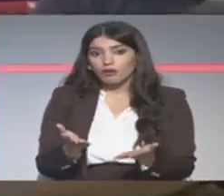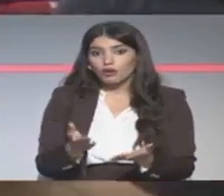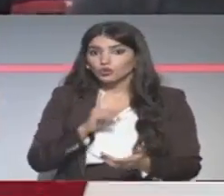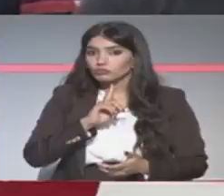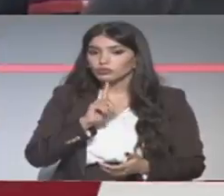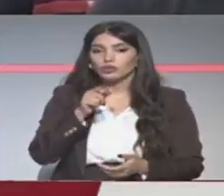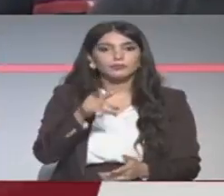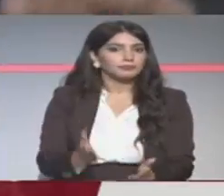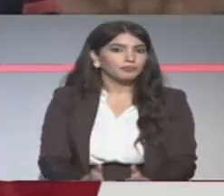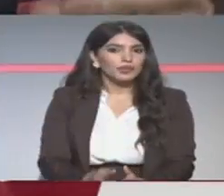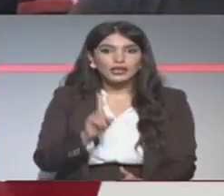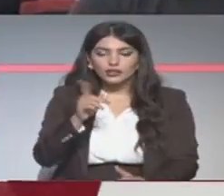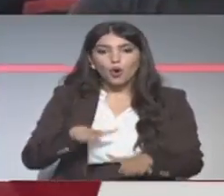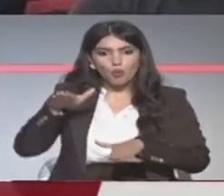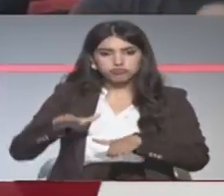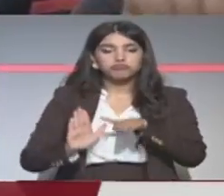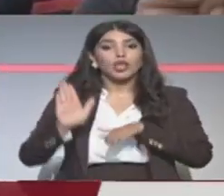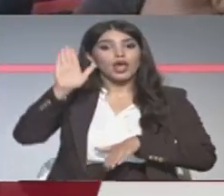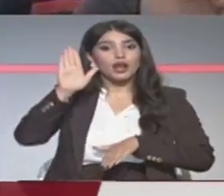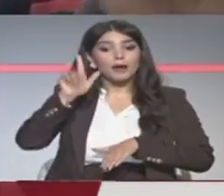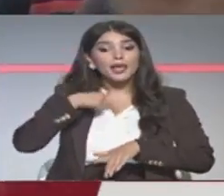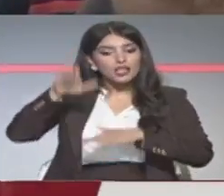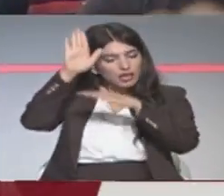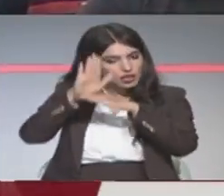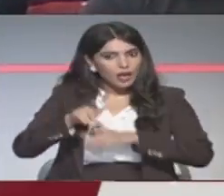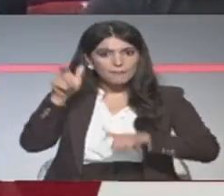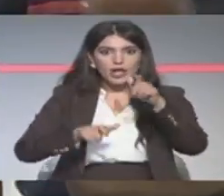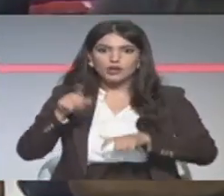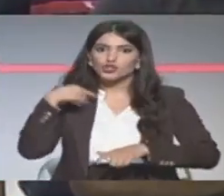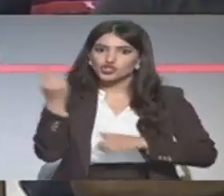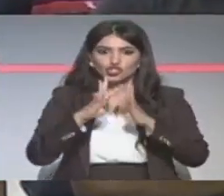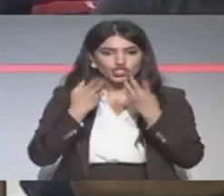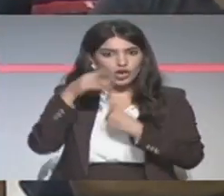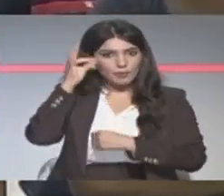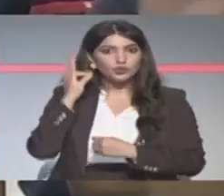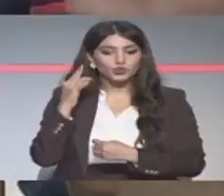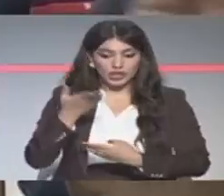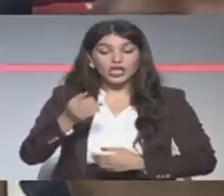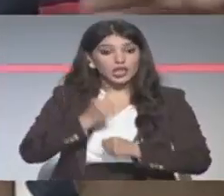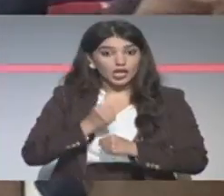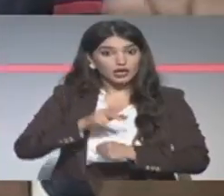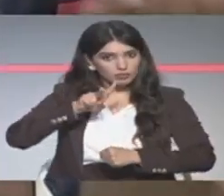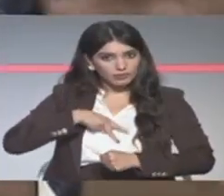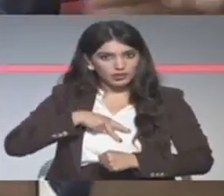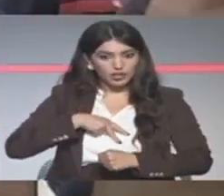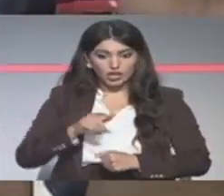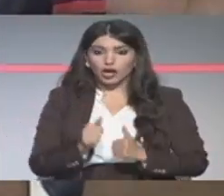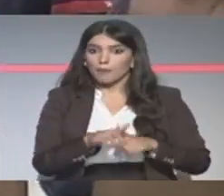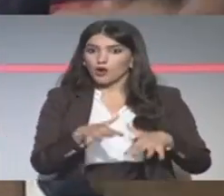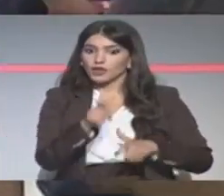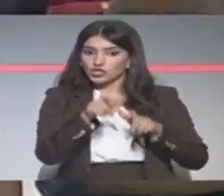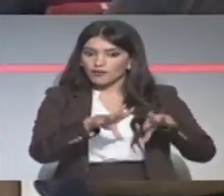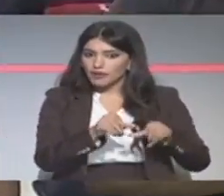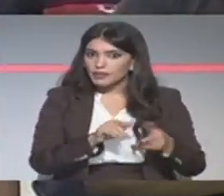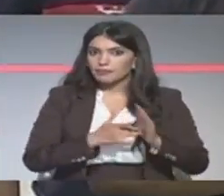الغدوه حالفين بيه، اقسم بالله العظيم انا احمي الاشخاص وممتلكاتهم. احنا هونيك ما خبناش على ديارنا وعلى صغارنا وعلى